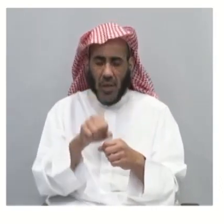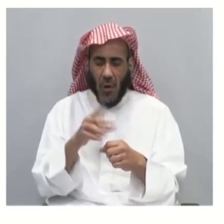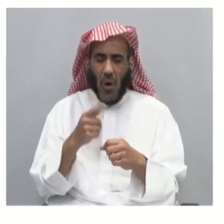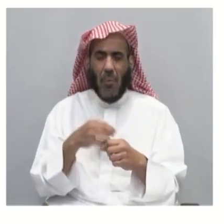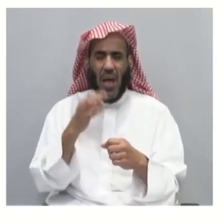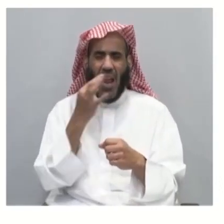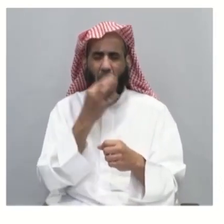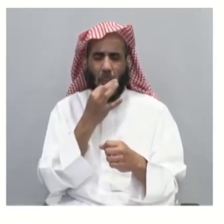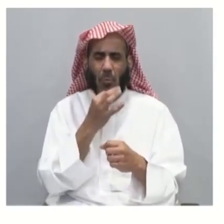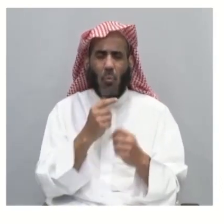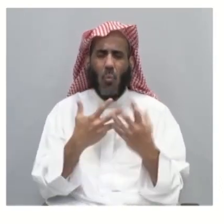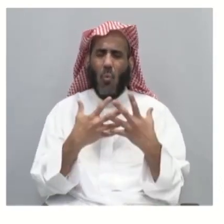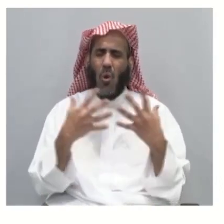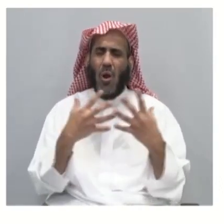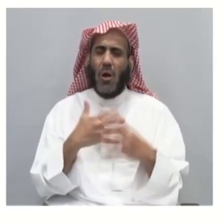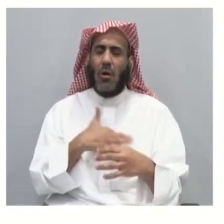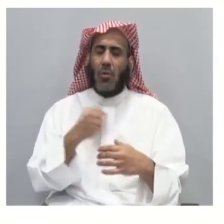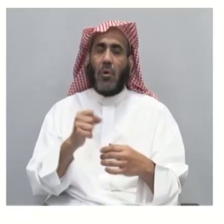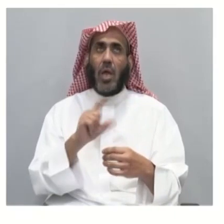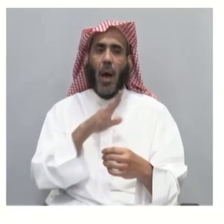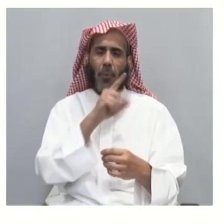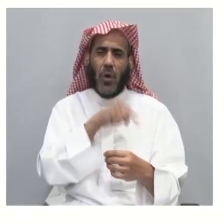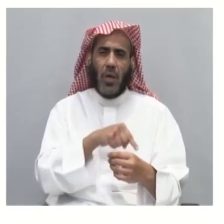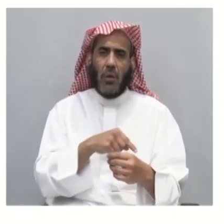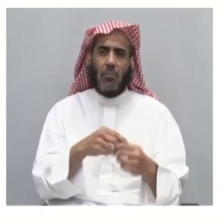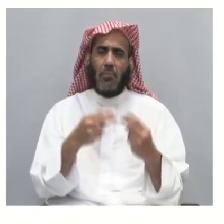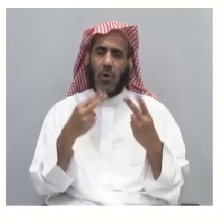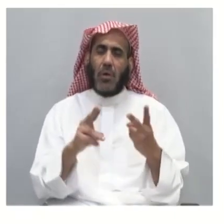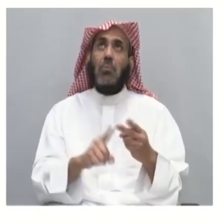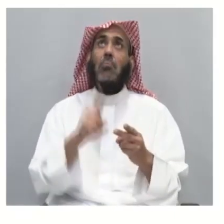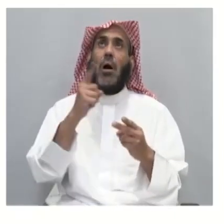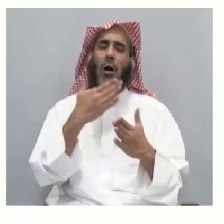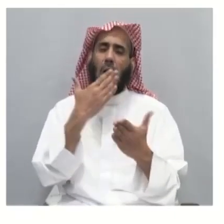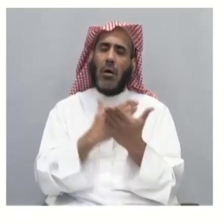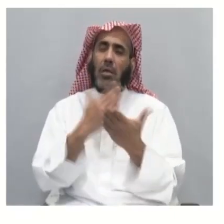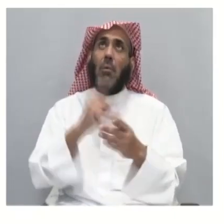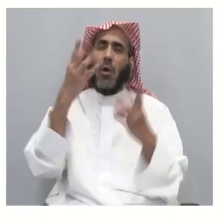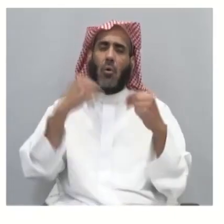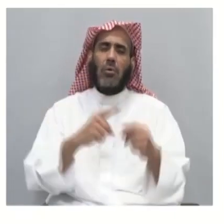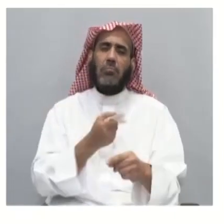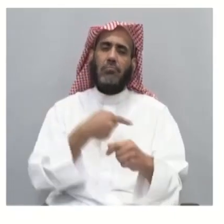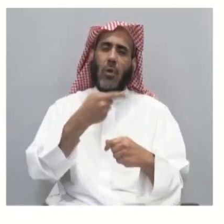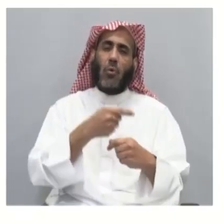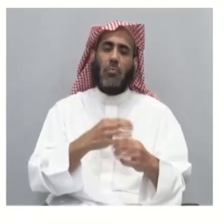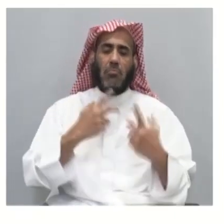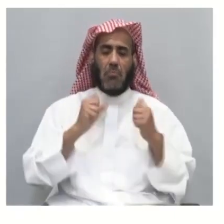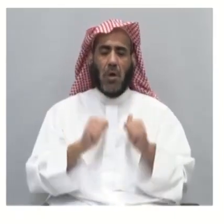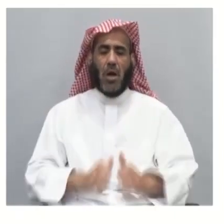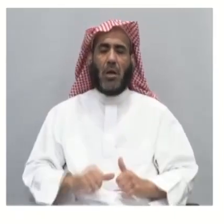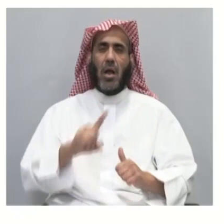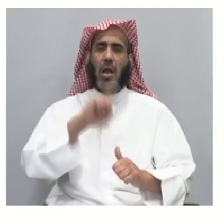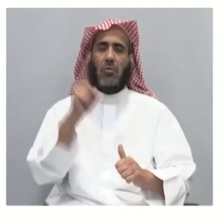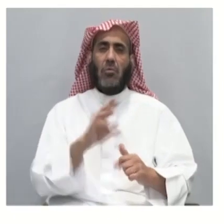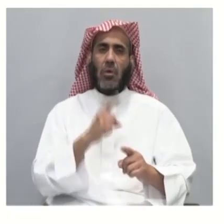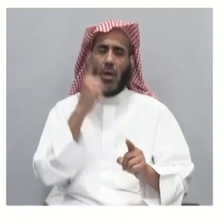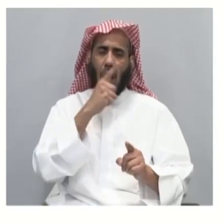بنبره ملؤها الثقه يا بني ارضى بما قسم الله لك تكن اغنى الناس وتذكر ان